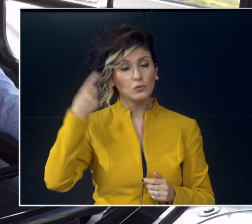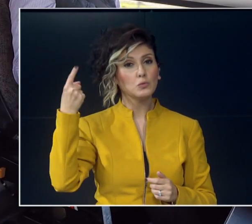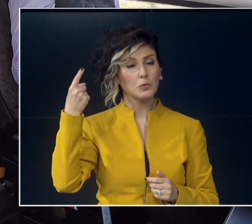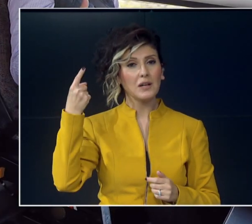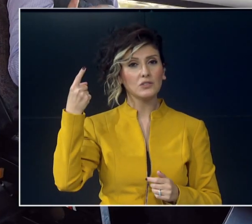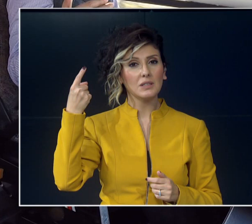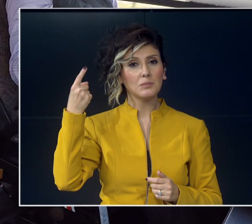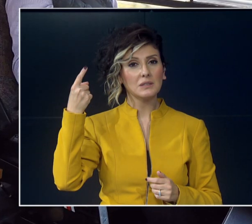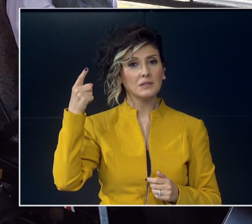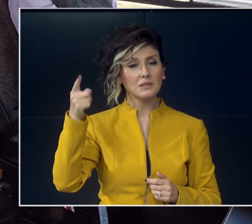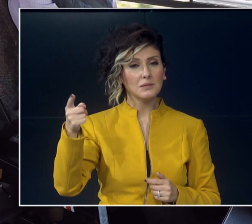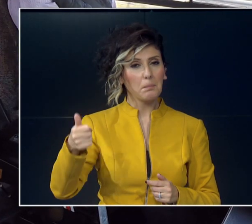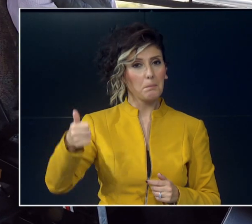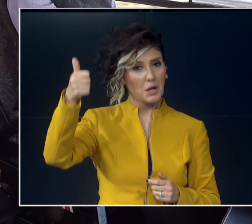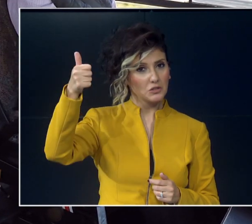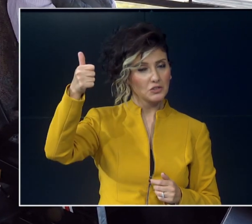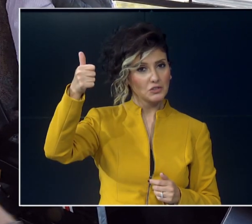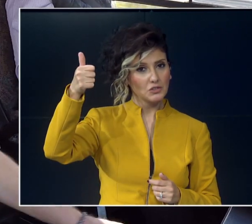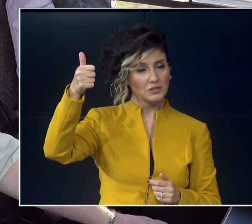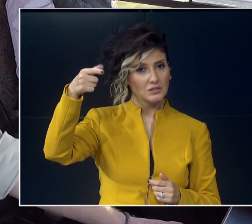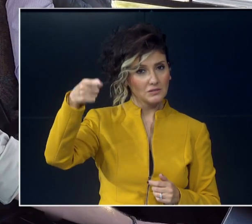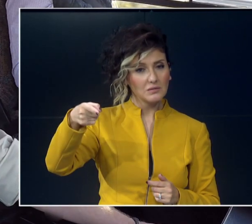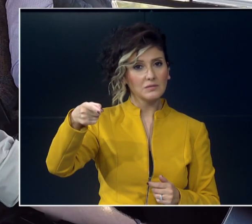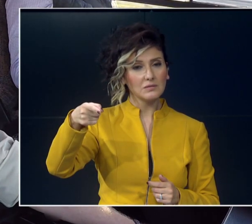Cumhurbaşkanımızın başkanlığında, liderliğinde